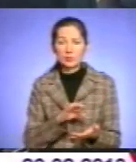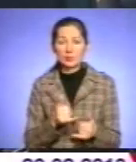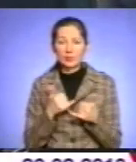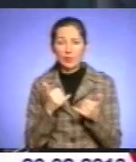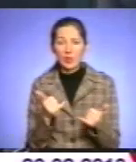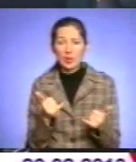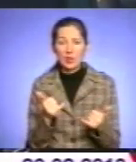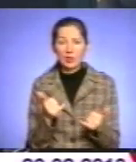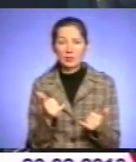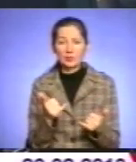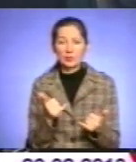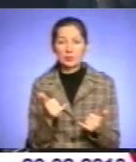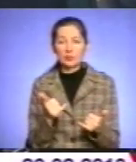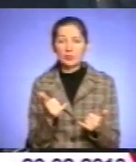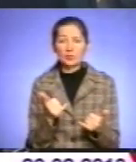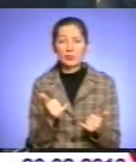для